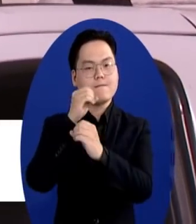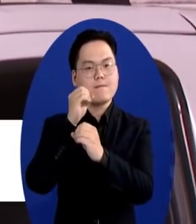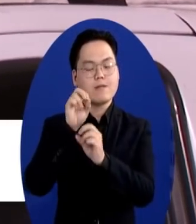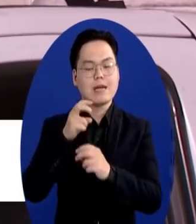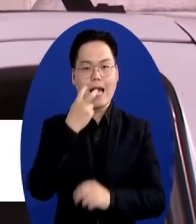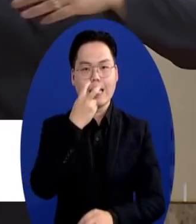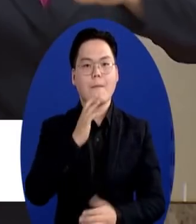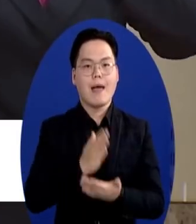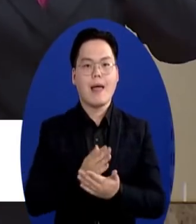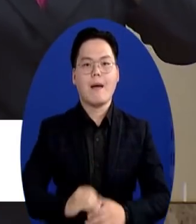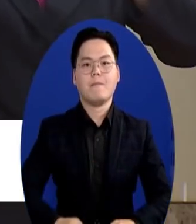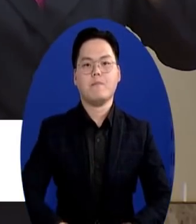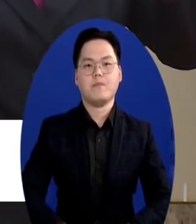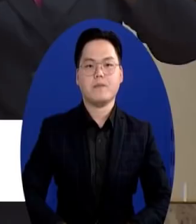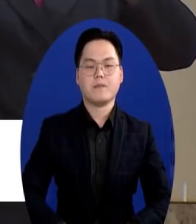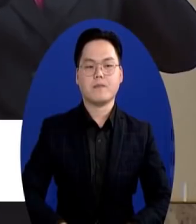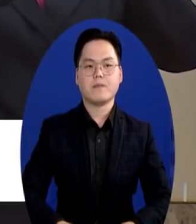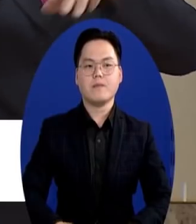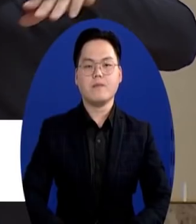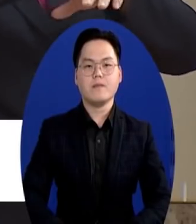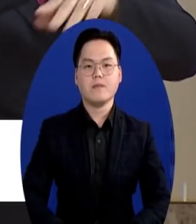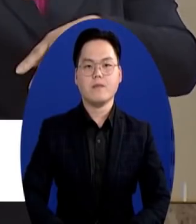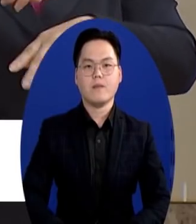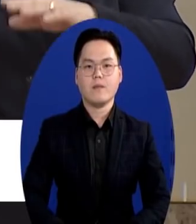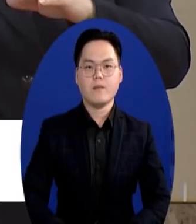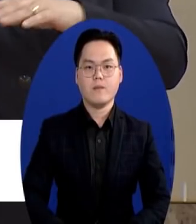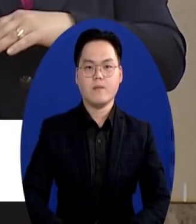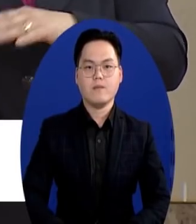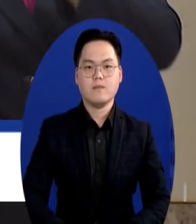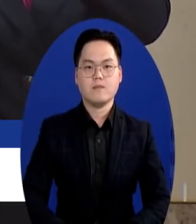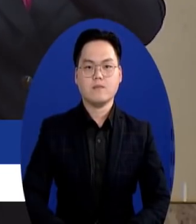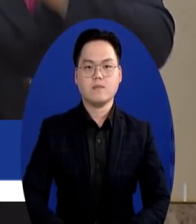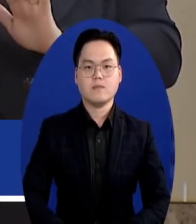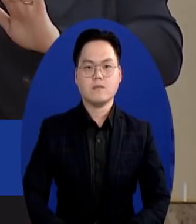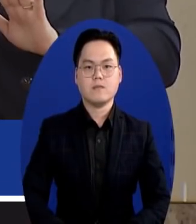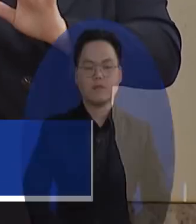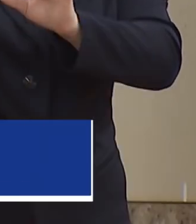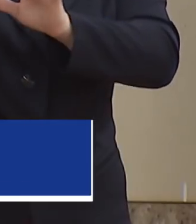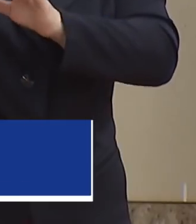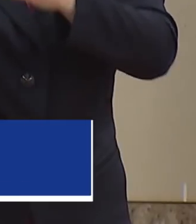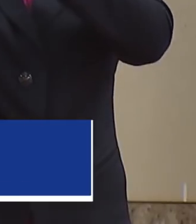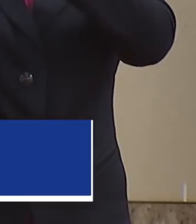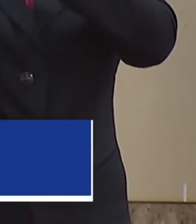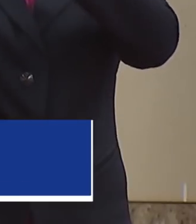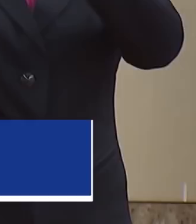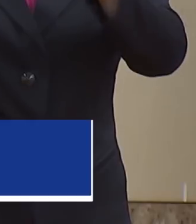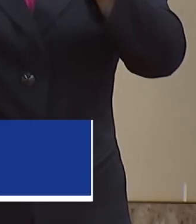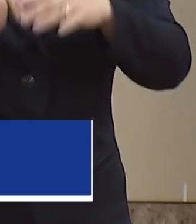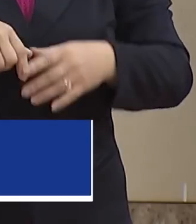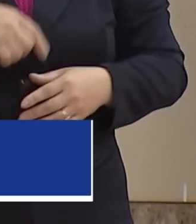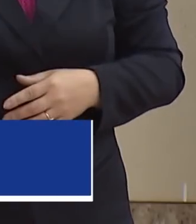юм а. Нийтдээ 484 хүн шинжилгээ хийсэн байна. За 484 хүн шинжилгээ хийснээс